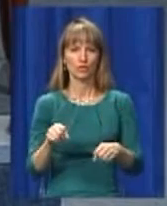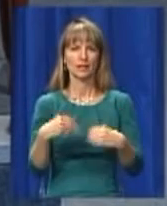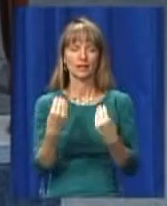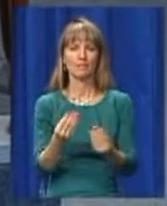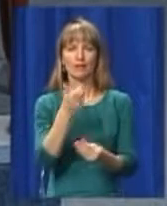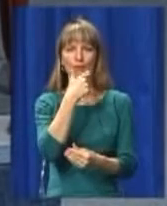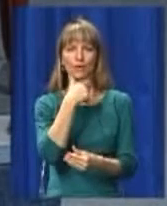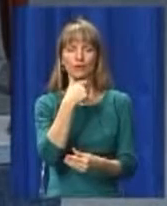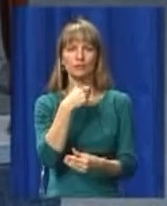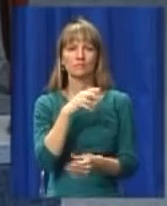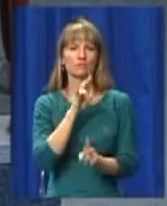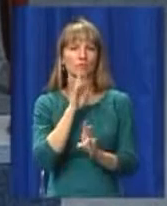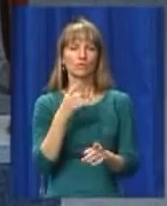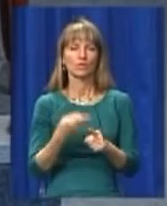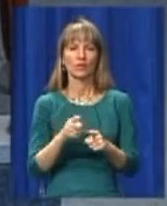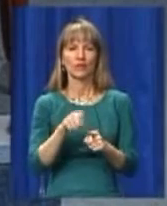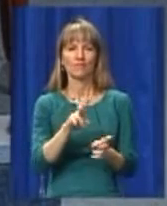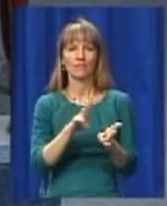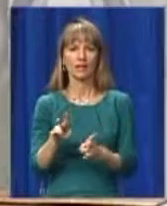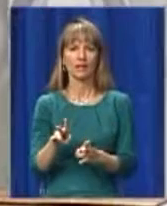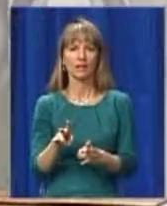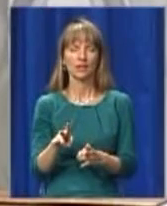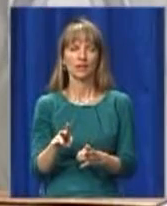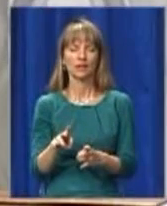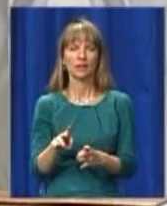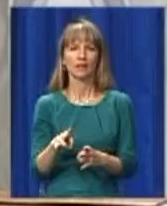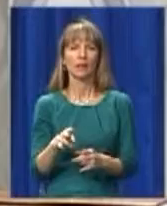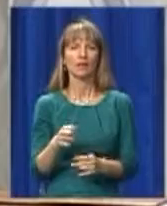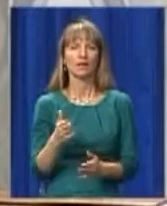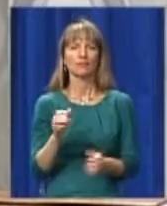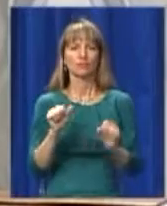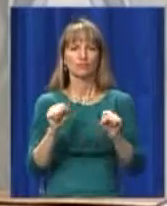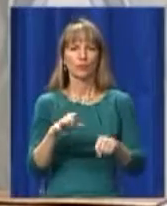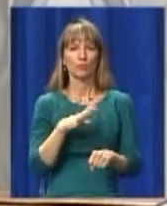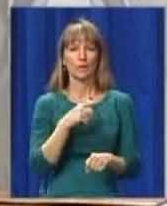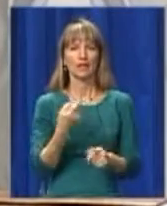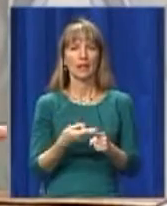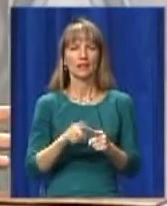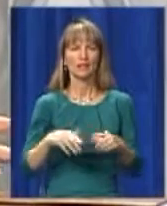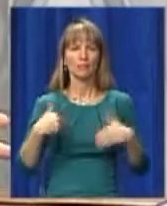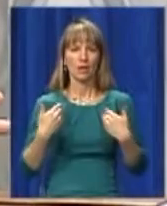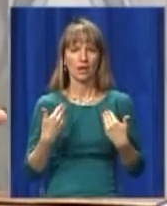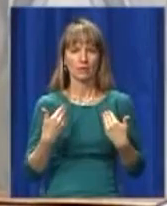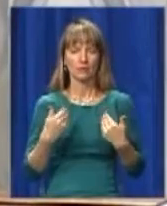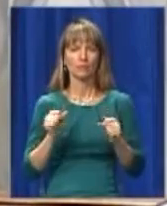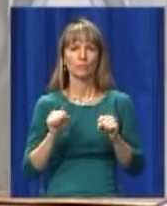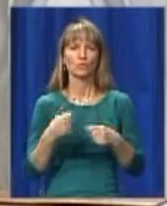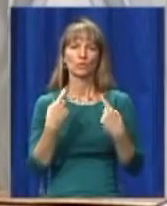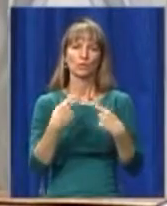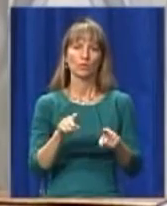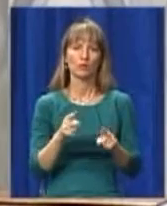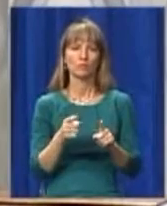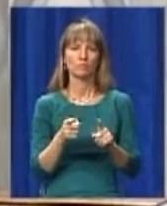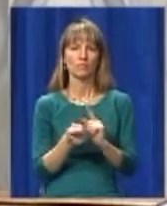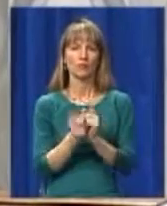таке морозиво? Не буде це їм там шкідливо? Ну, треба дати їхню дієту. Возможно, некоторым даже і полезно, а некоторым наоборот. Ну,